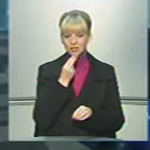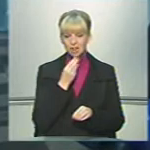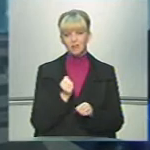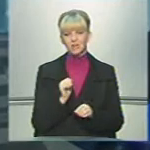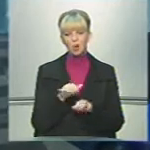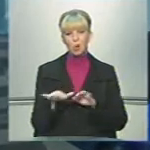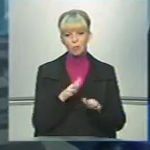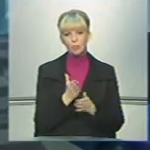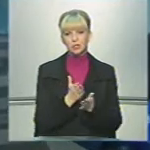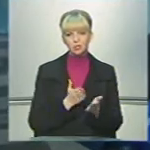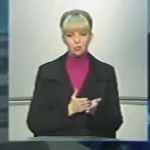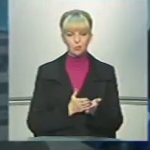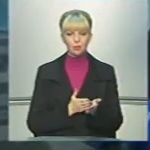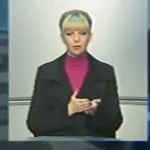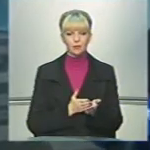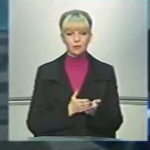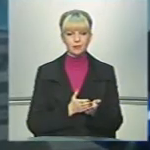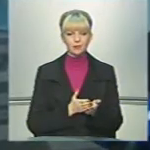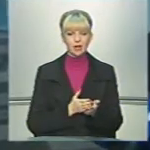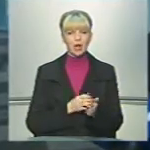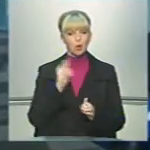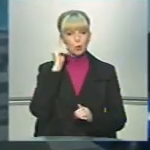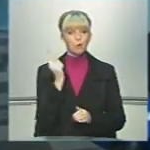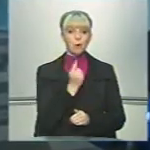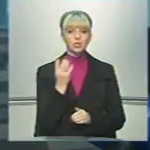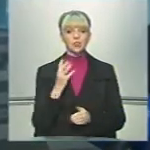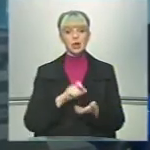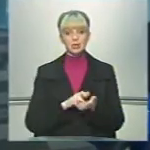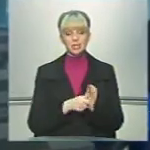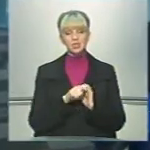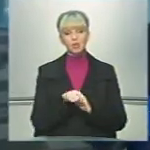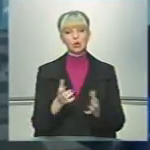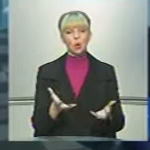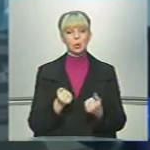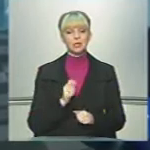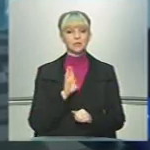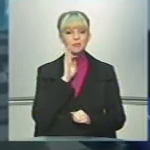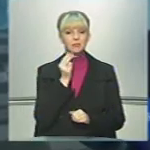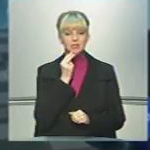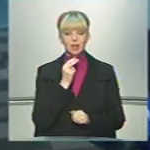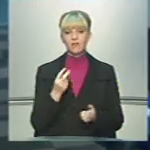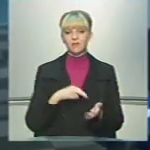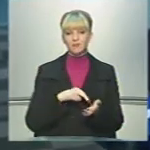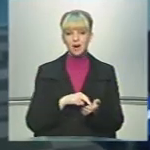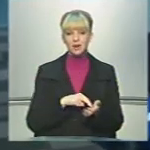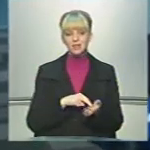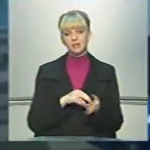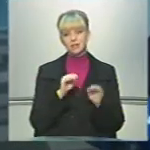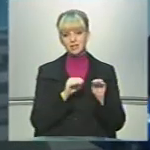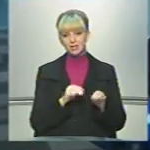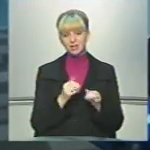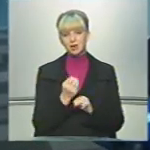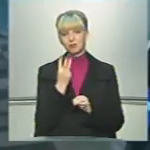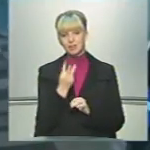і компот, звичайно, хліб. А учні перших-четвертих класів, вони отримують сніданок, вартість якого складає наразі